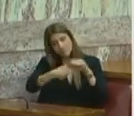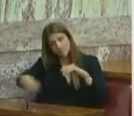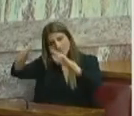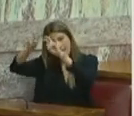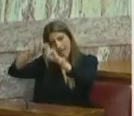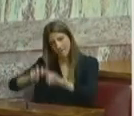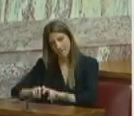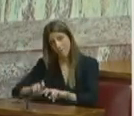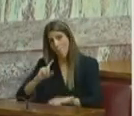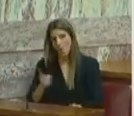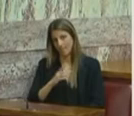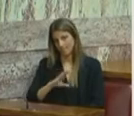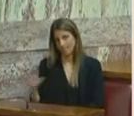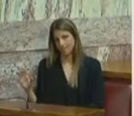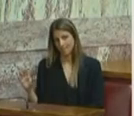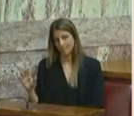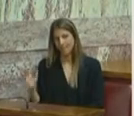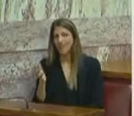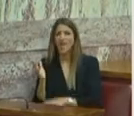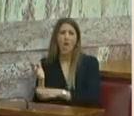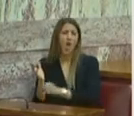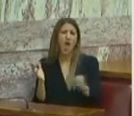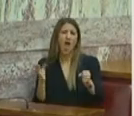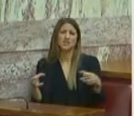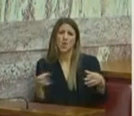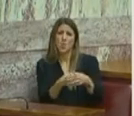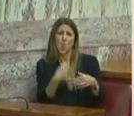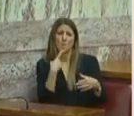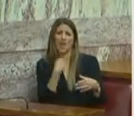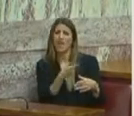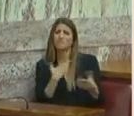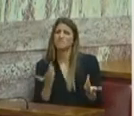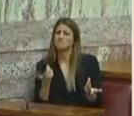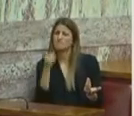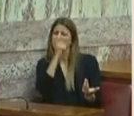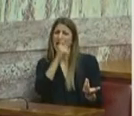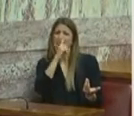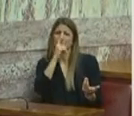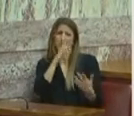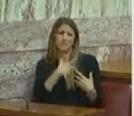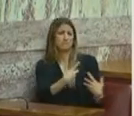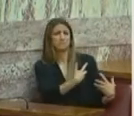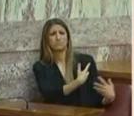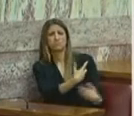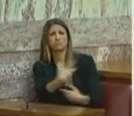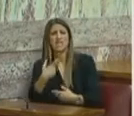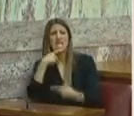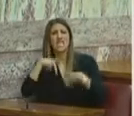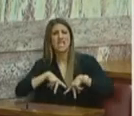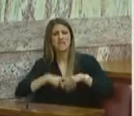Όμως, η αριστερά μας λέει πως δεν κυβέρνησε. Λέει ψέματα. Κυβέρνησε και